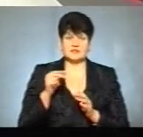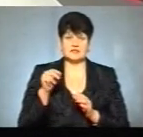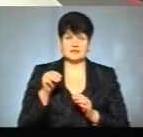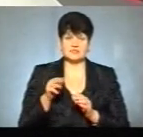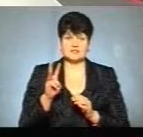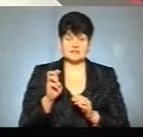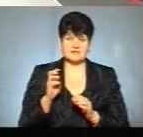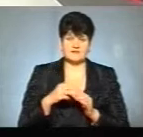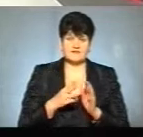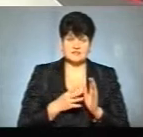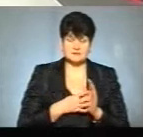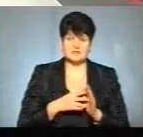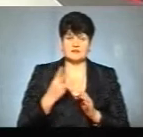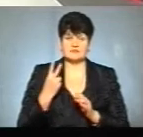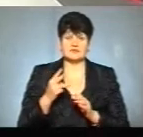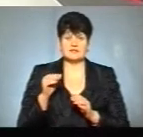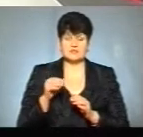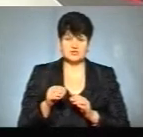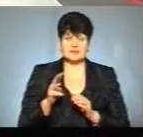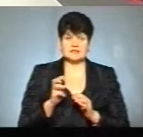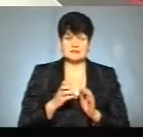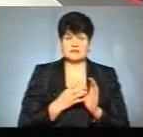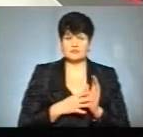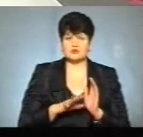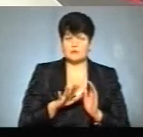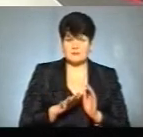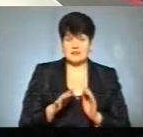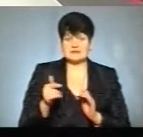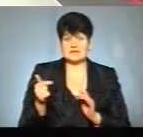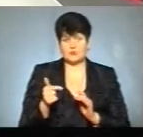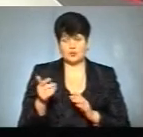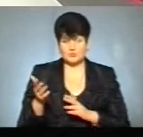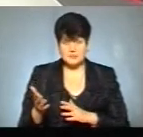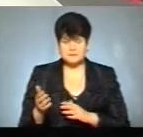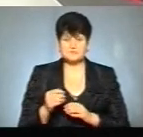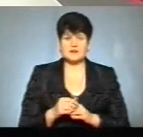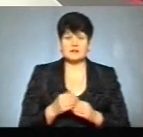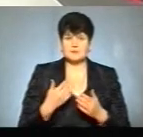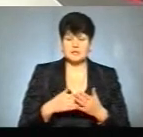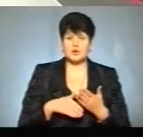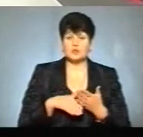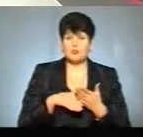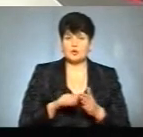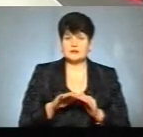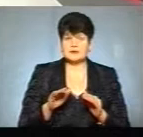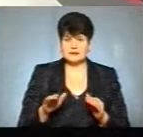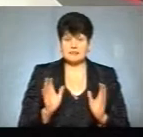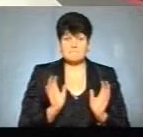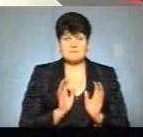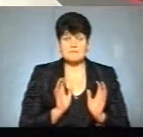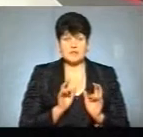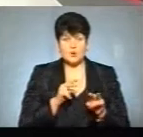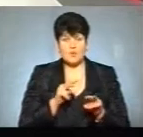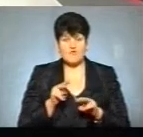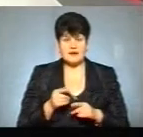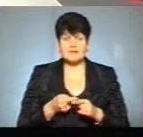2318 і 2395 аж з грудня. З липня і з грудня відповідно. Наприклад, допомога на дітей, яким встановлено опіку піклування, це